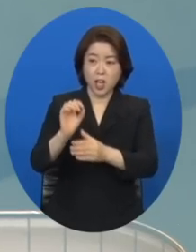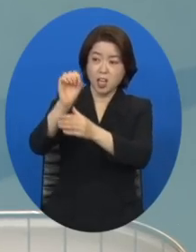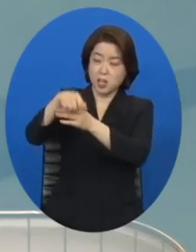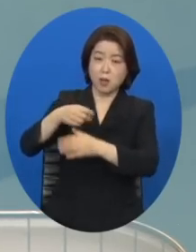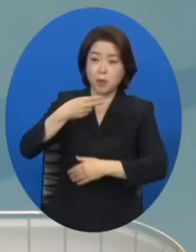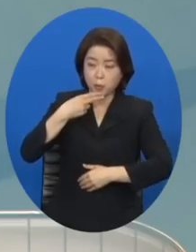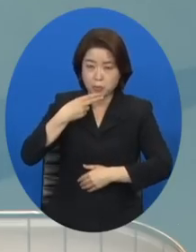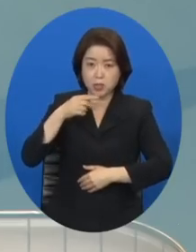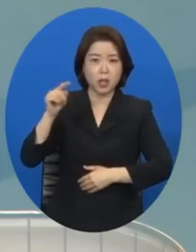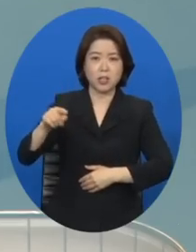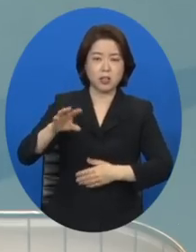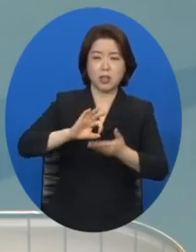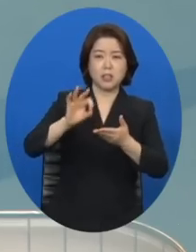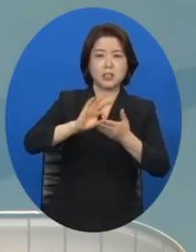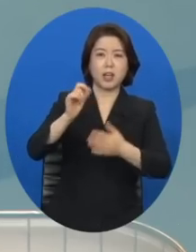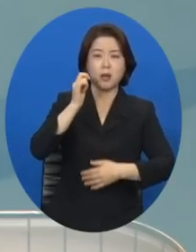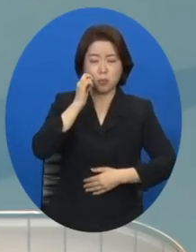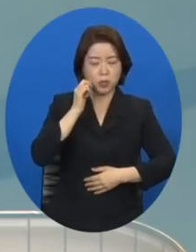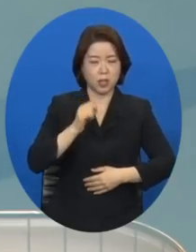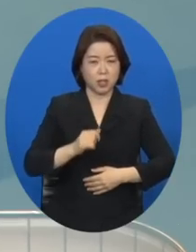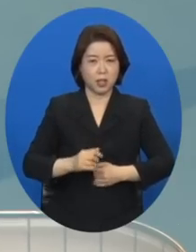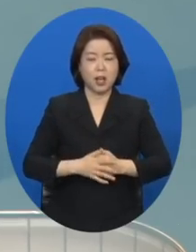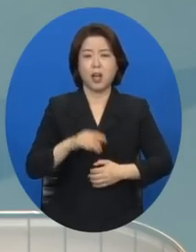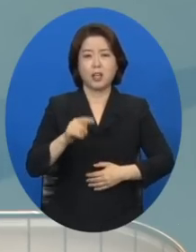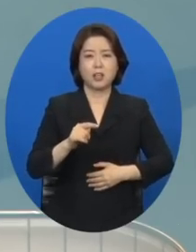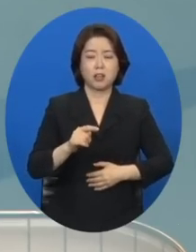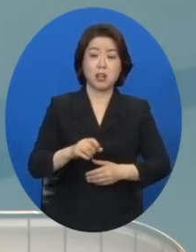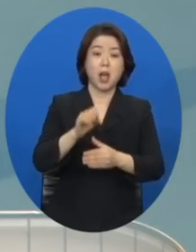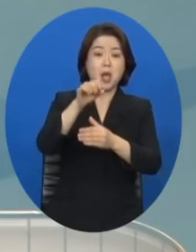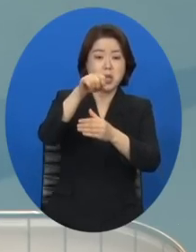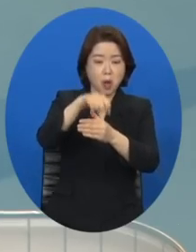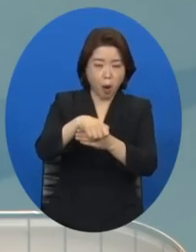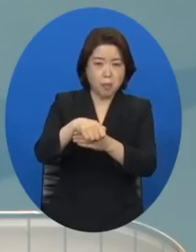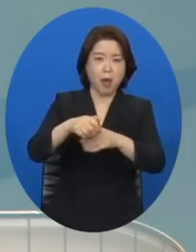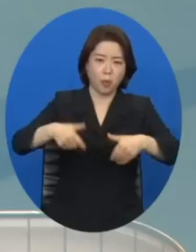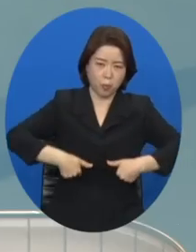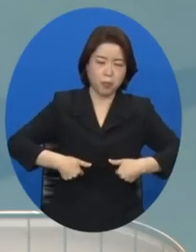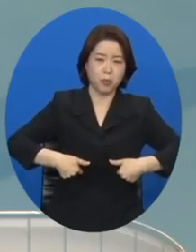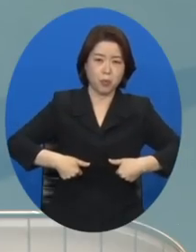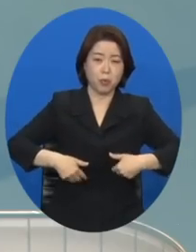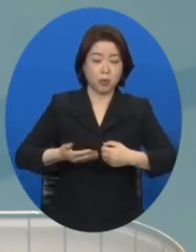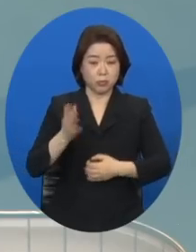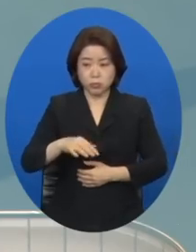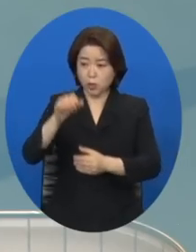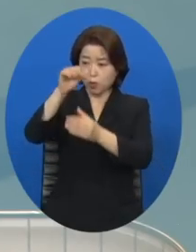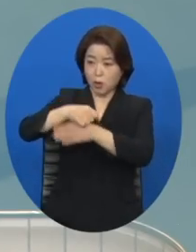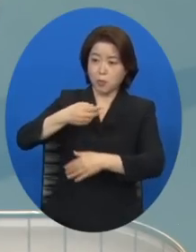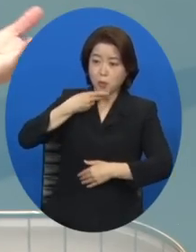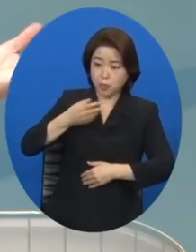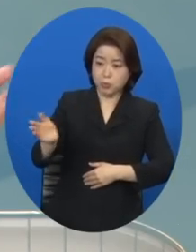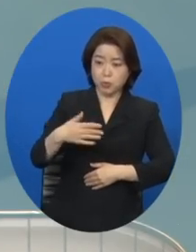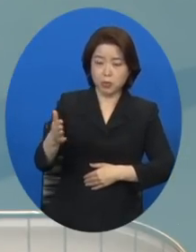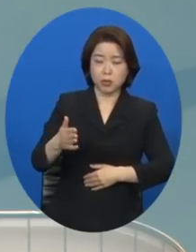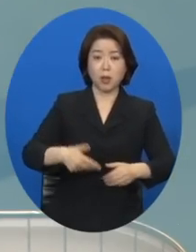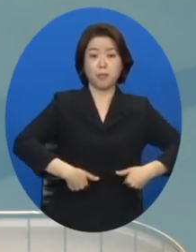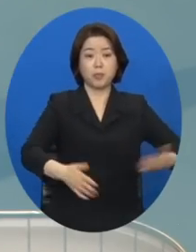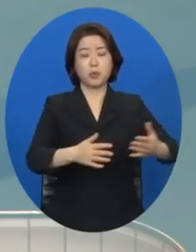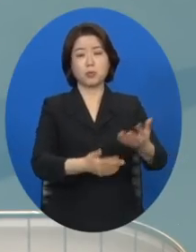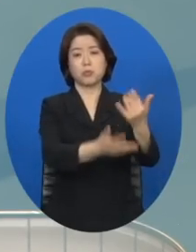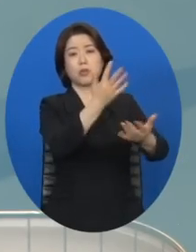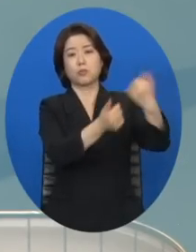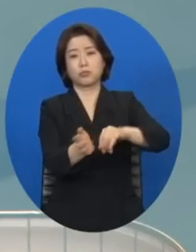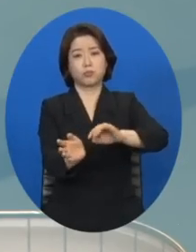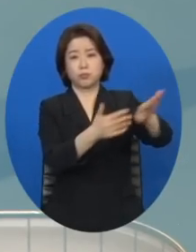제목을 구하는 나무가 아닙니다 그것은 열매를 구하는 나무예요 근데 열매가 없으니 어떡하겠어요 태워버리는 수밖에